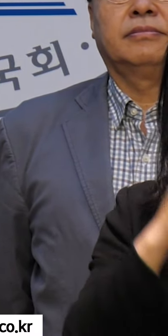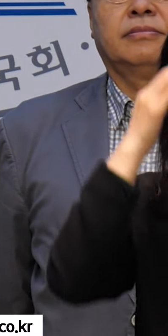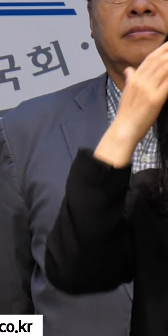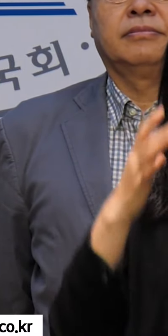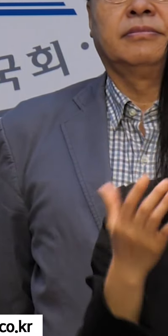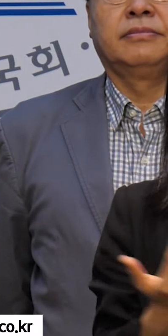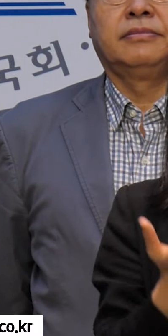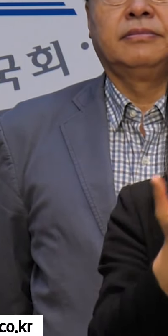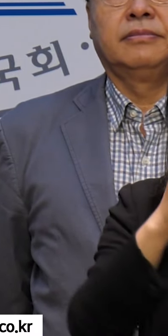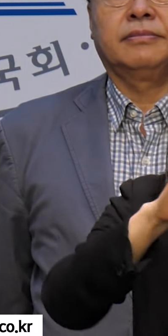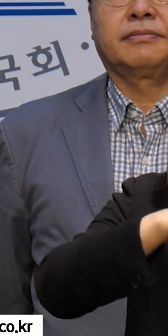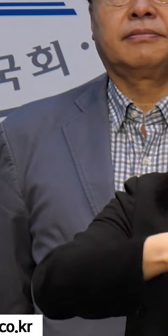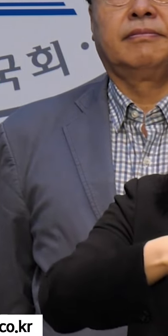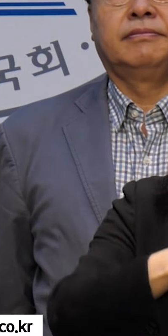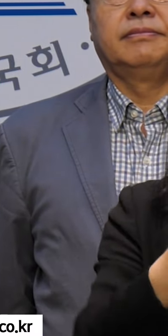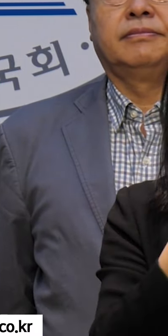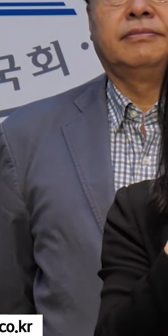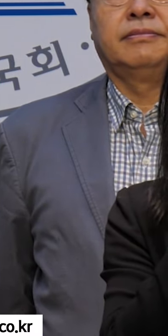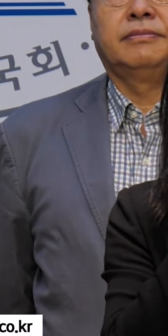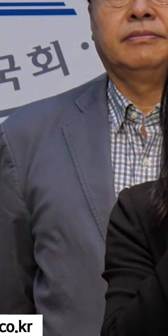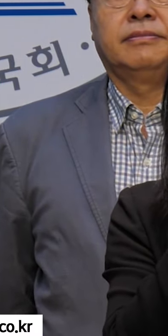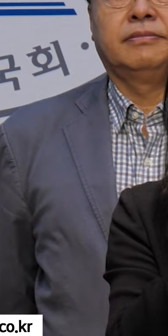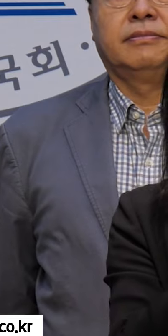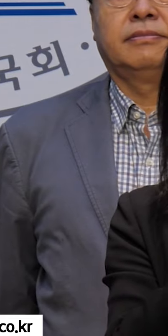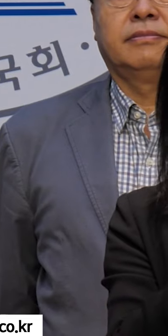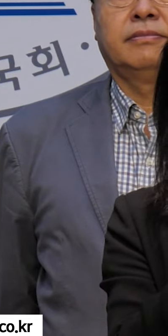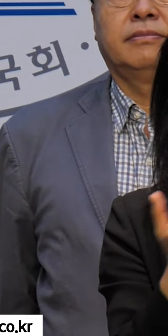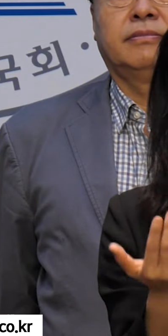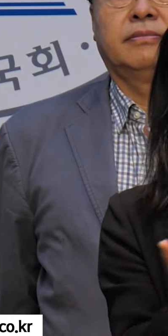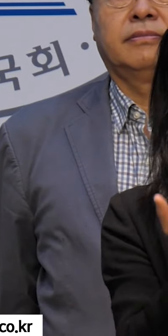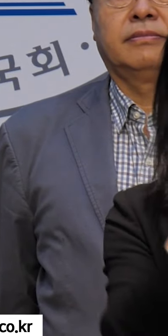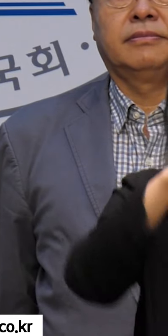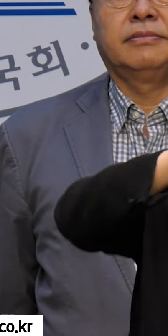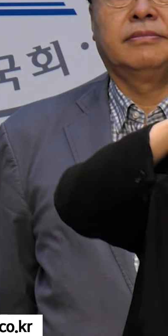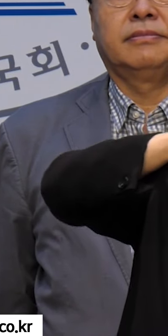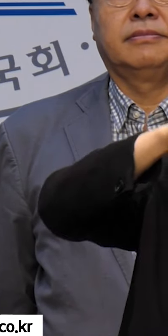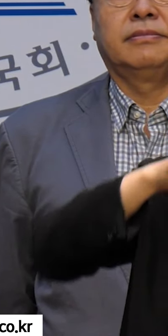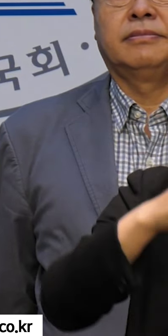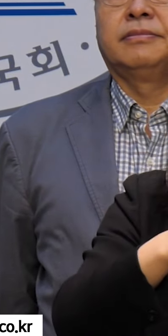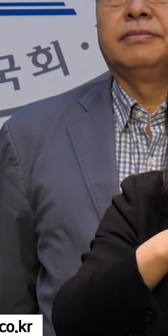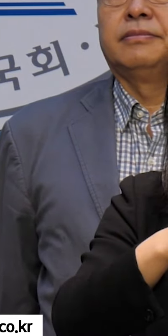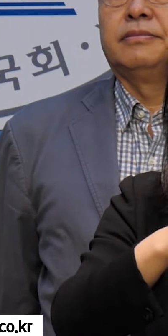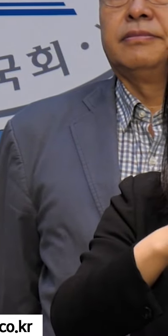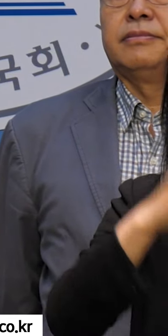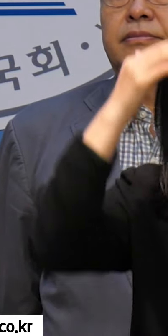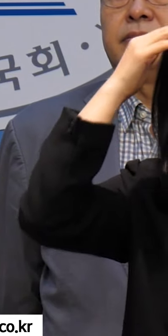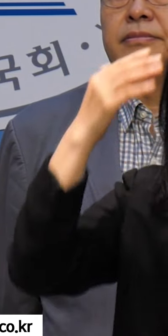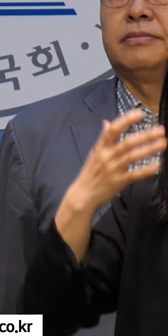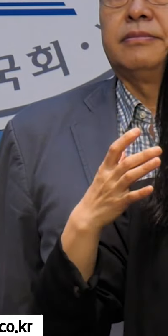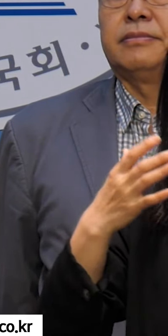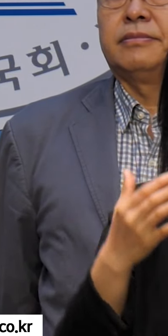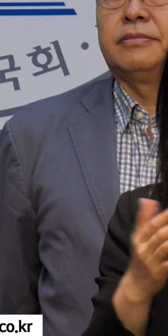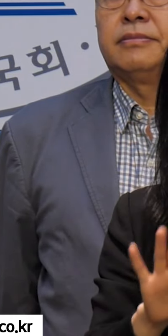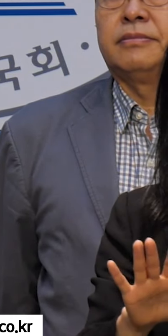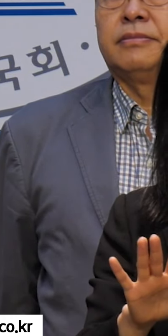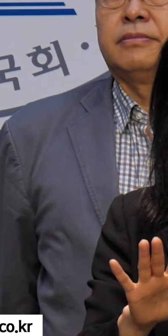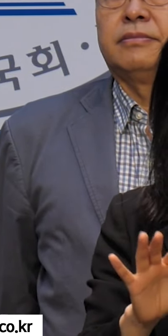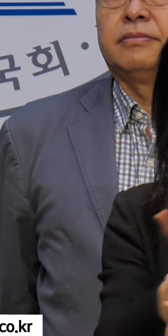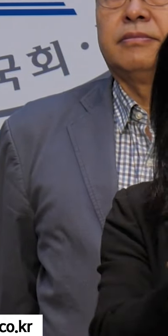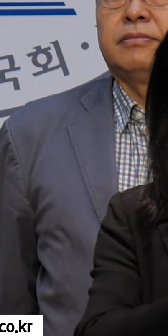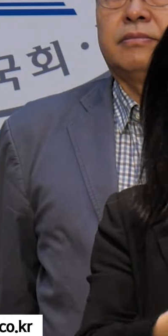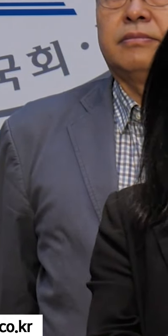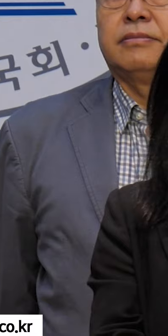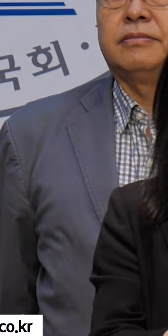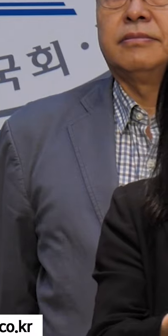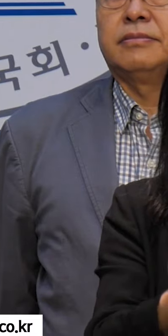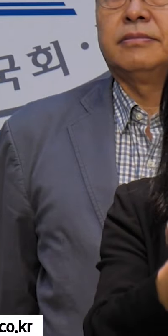대한민국이 성장할 때는 서울 중심 성장 전략을 채택해 왔습니다. 그러다 보니까 대한민국이 급속하게 빠른 경제